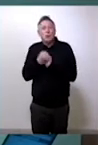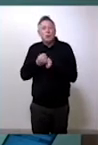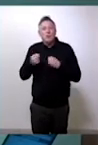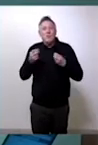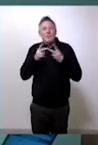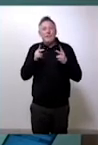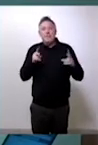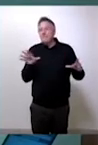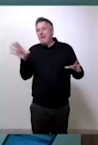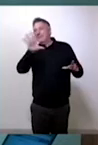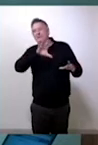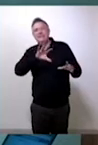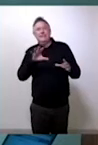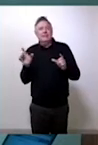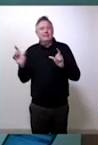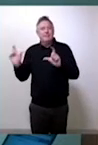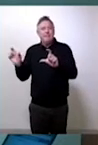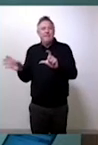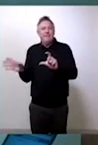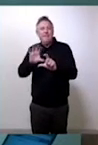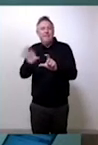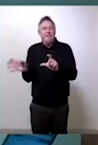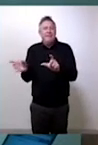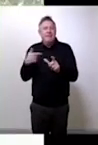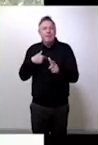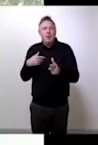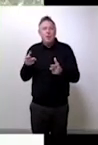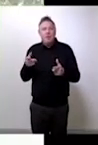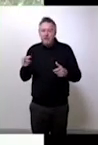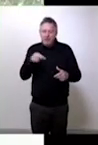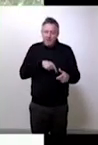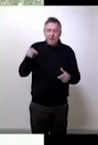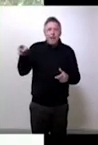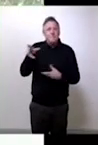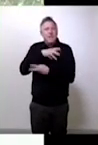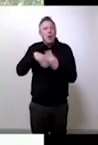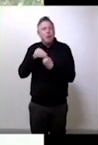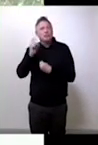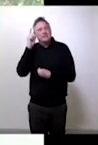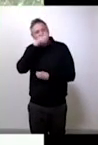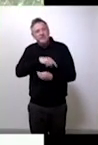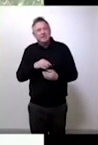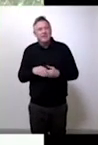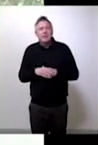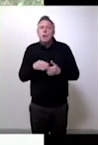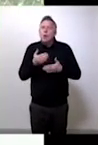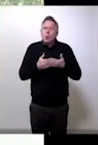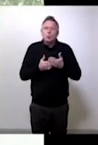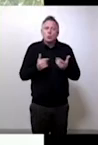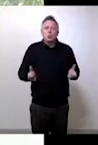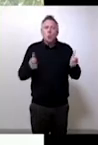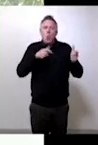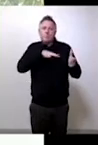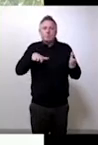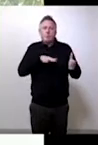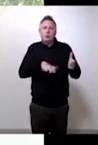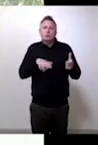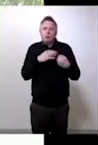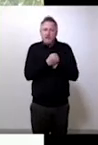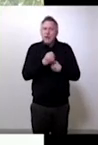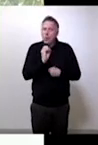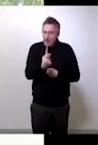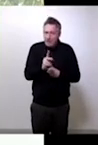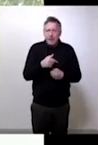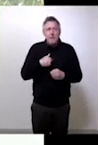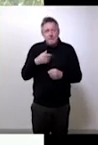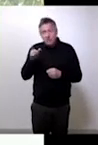et forcément c'est difficile d'arriver à mélanger tout le monde. Donc en construisant du logement social, en faisant dans le diffus, on arrivera aussi à